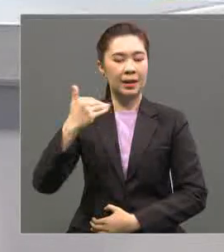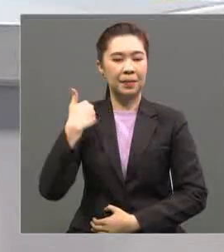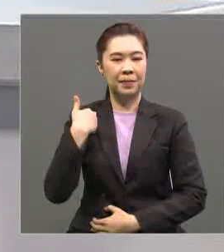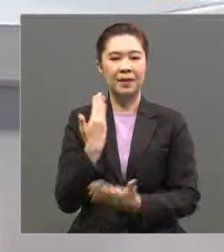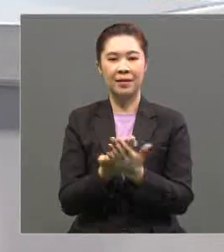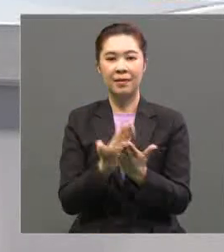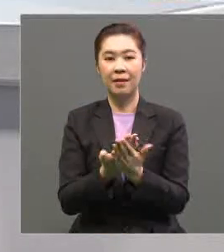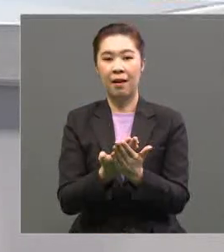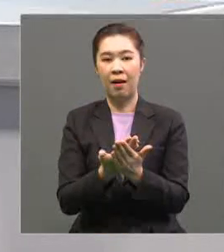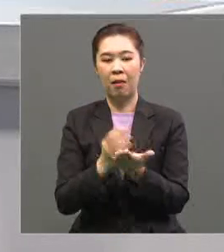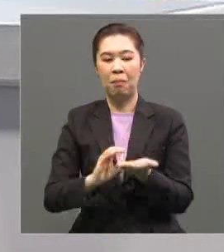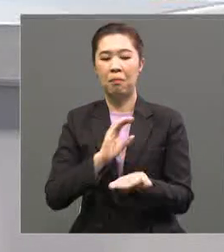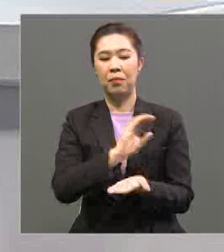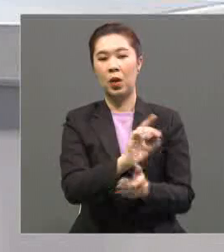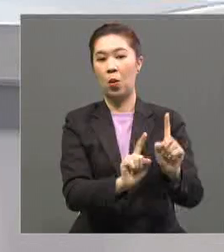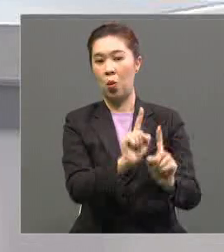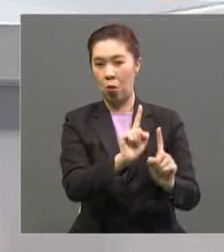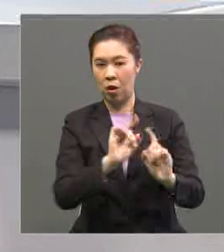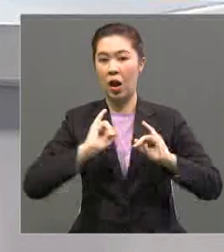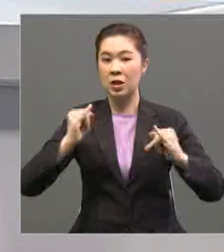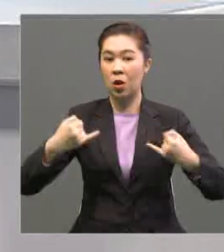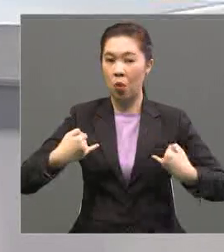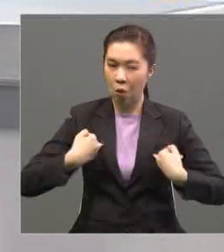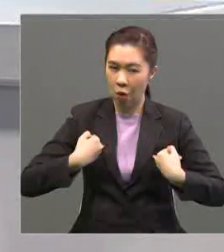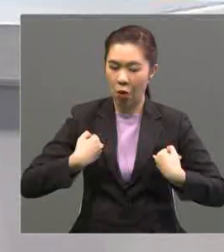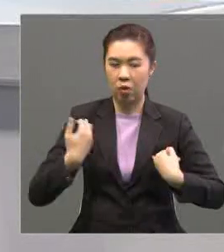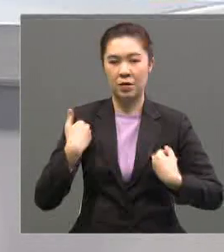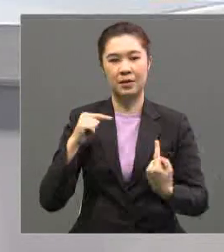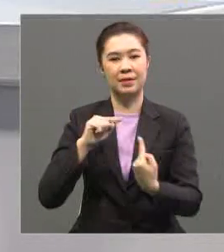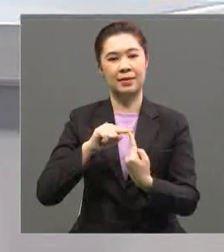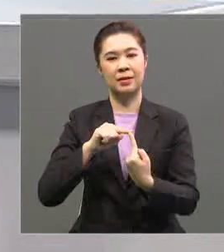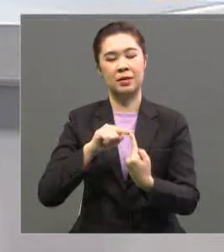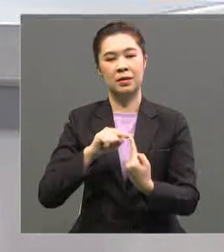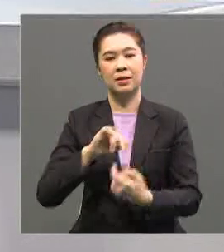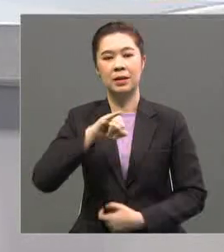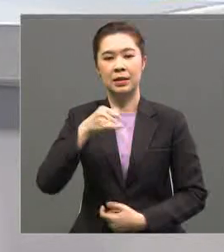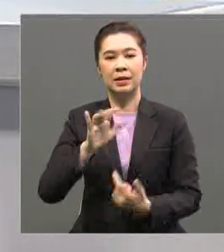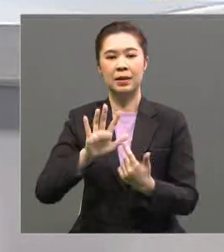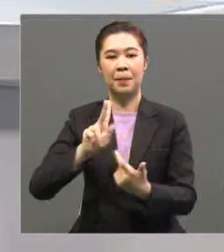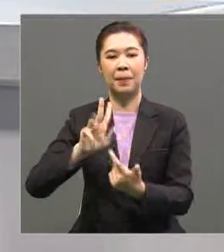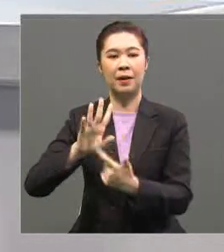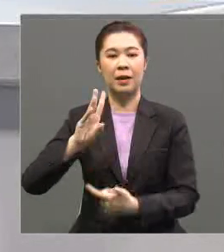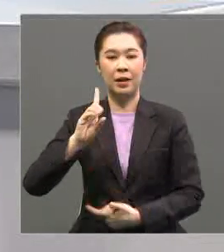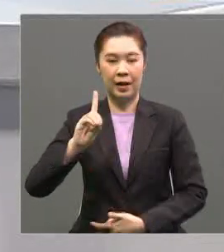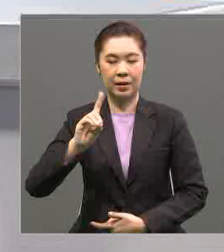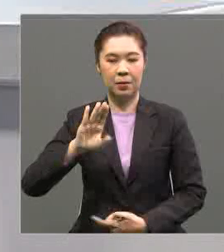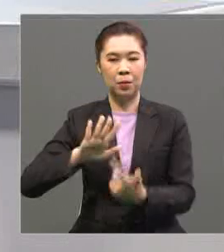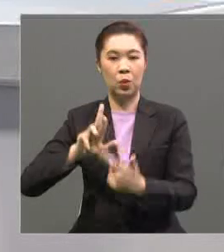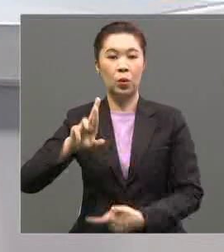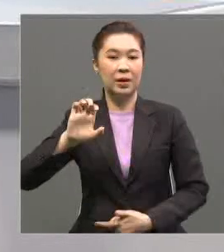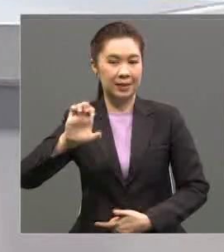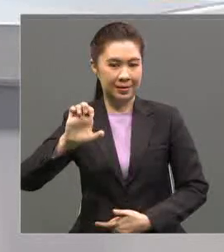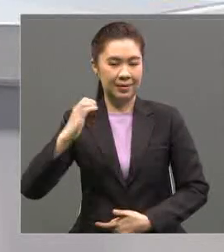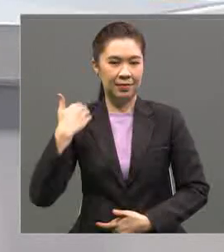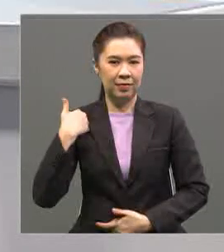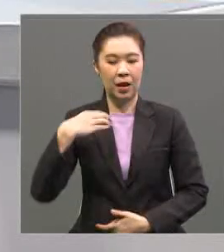ส่วนและยังคงเป็นผู้ถือหุ้นและเจ้าของห้างหุ้นส่วนจำกัดบุรีเจริญคอนสตรัคชั่นอย่างแท้จริงนั่นเองค่ะซึ่งก่อนหน้